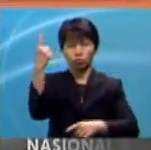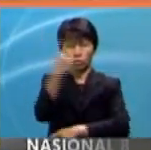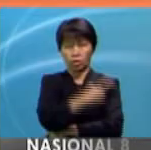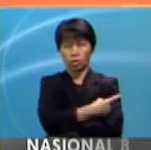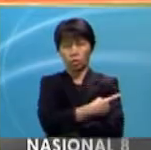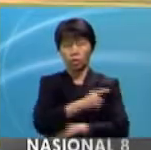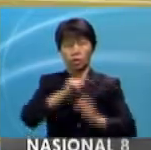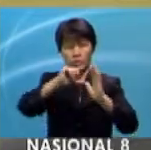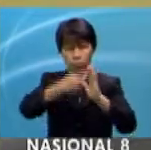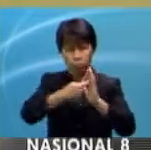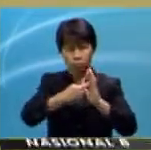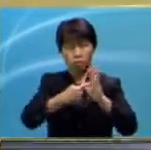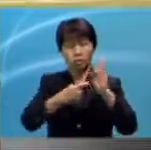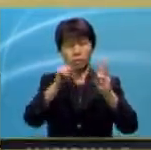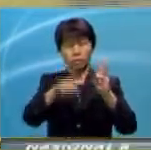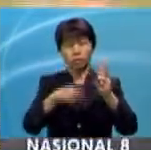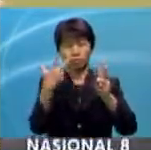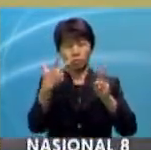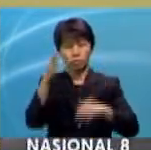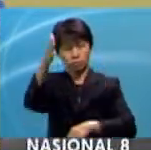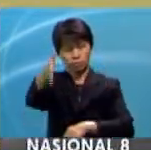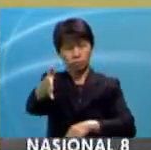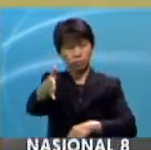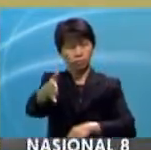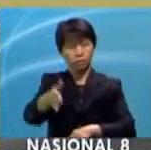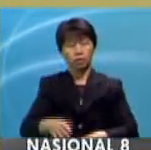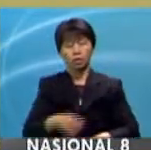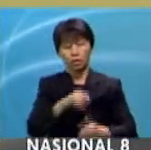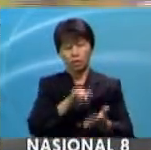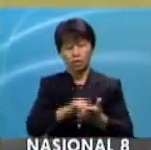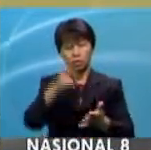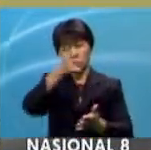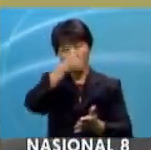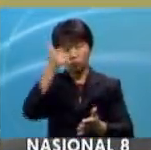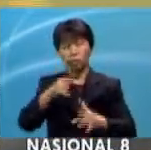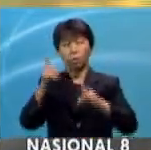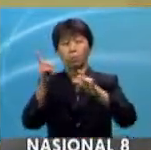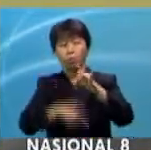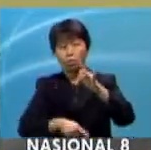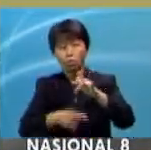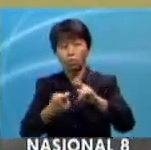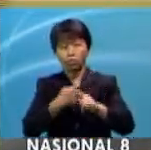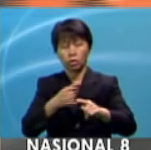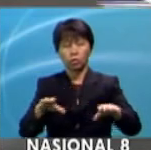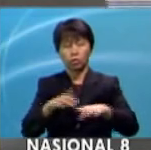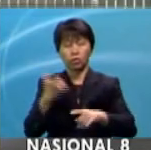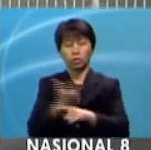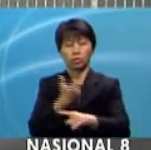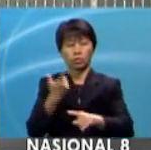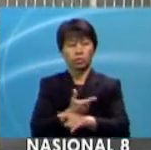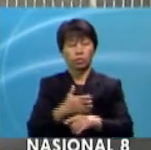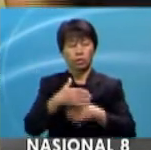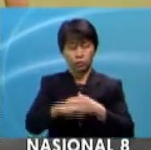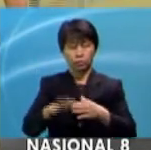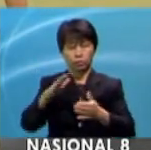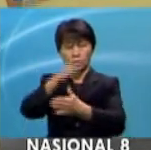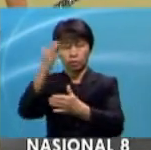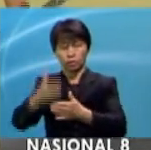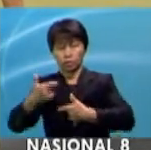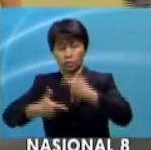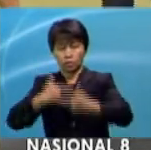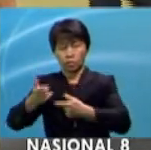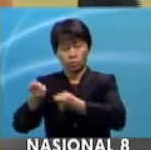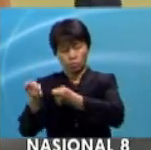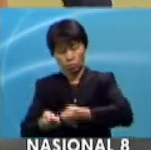bermula 6 match depan Iya akibat penting daripada menjalani latihan selepas tamat Liga